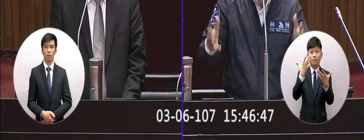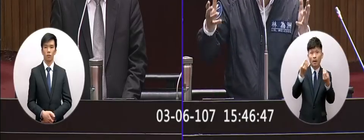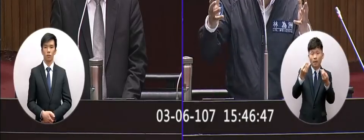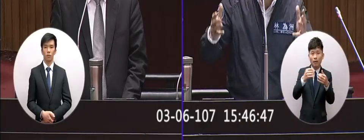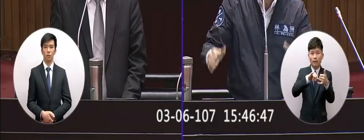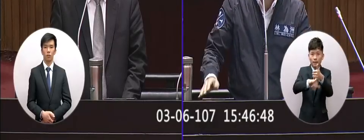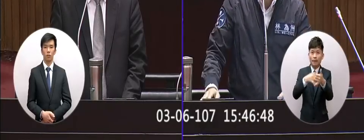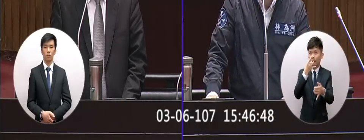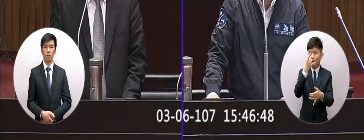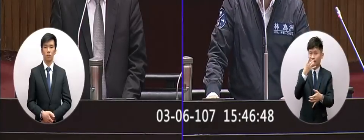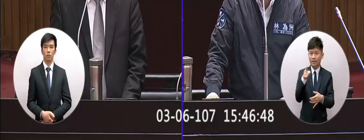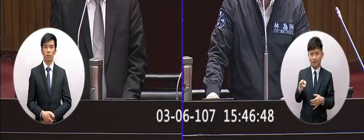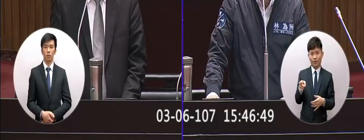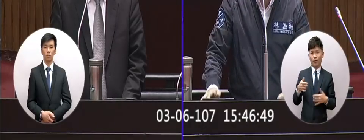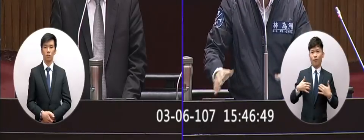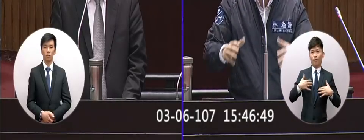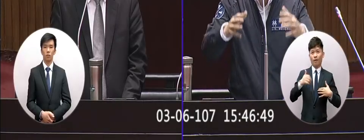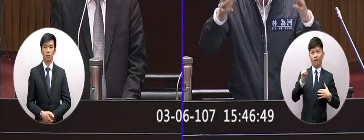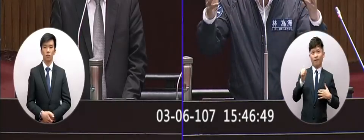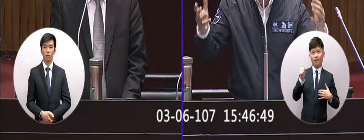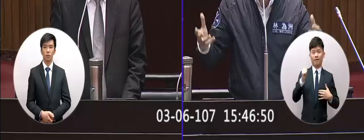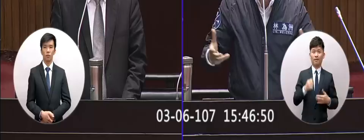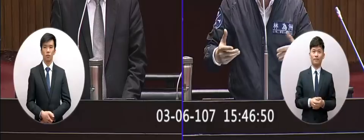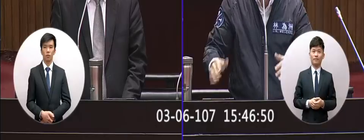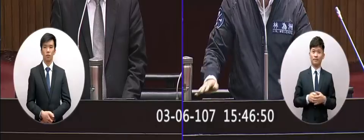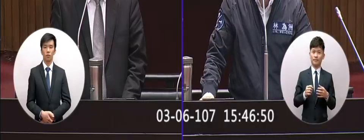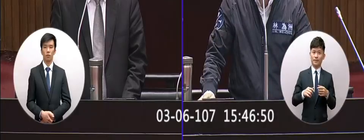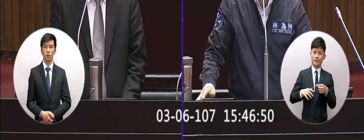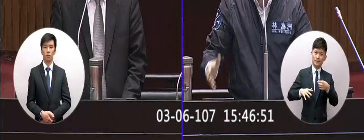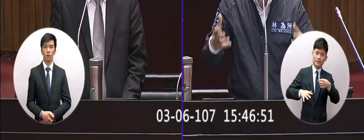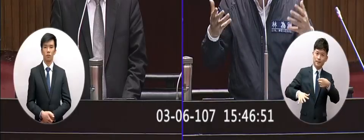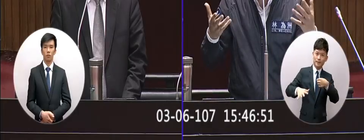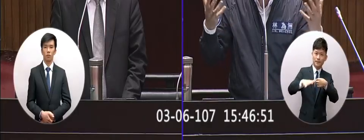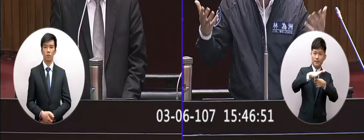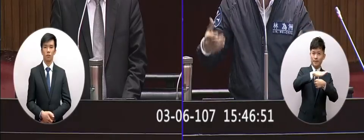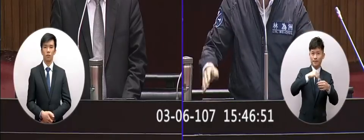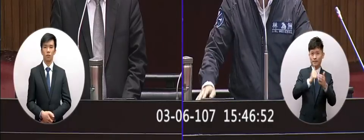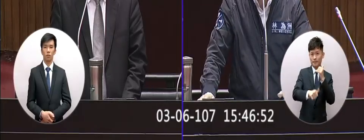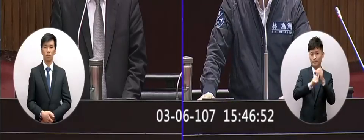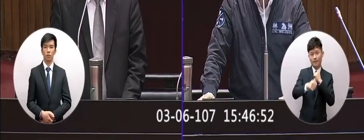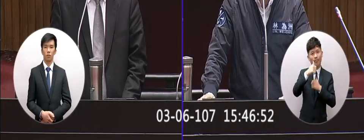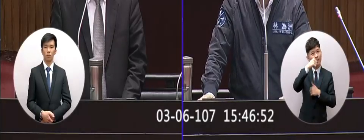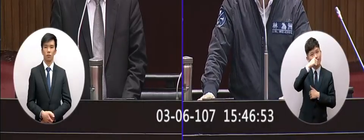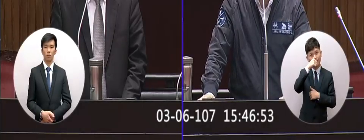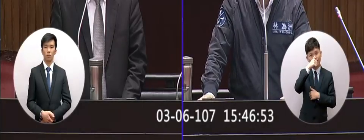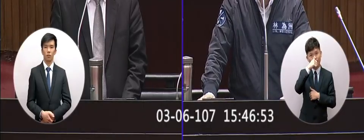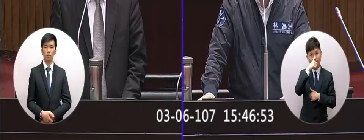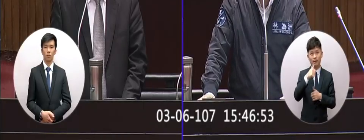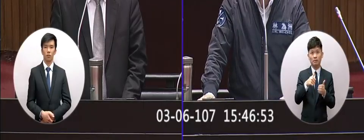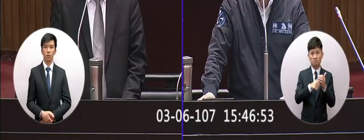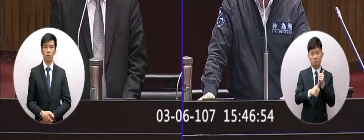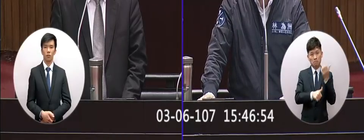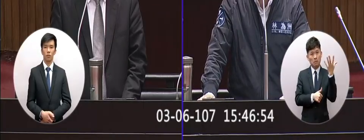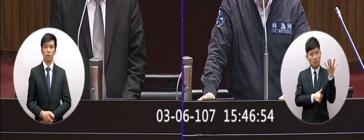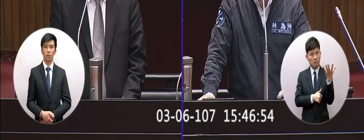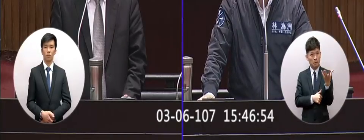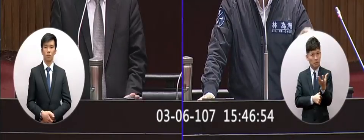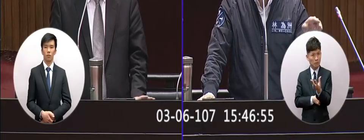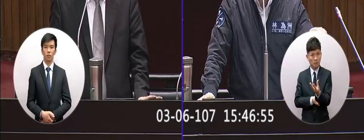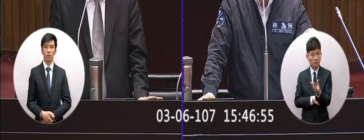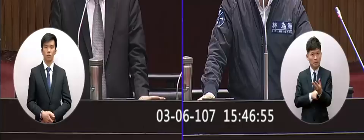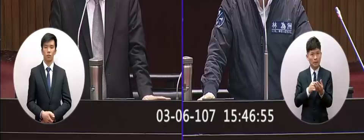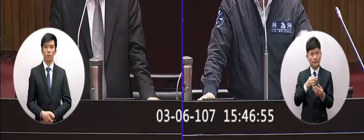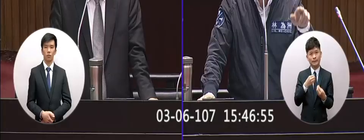了。这个是很可喜的，在这样子的全台湾这样少子化，然后这个出生率越来越低的状况之